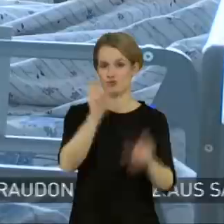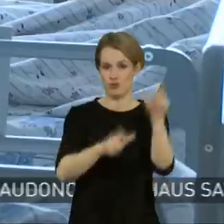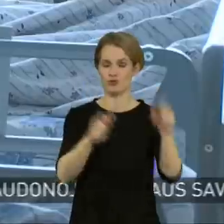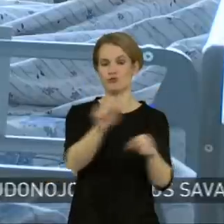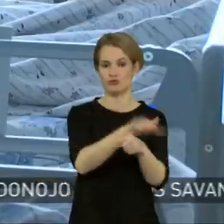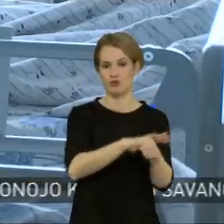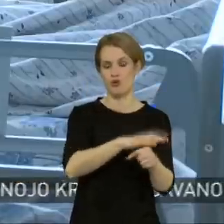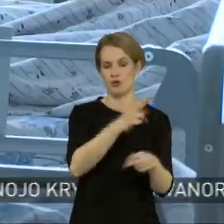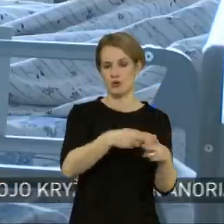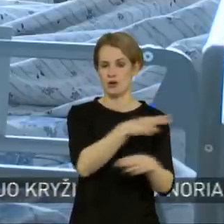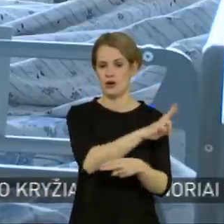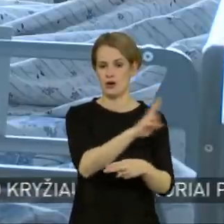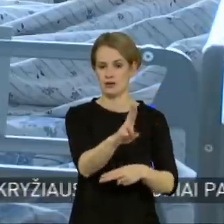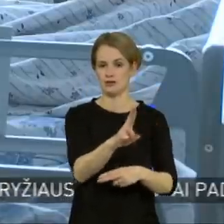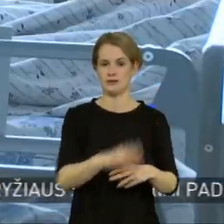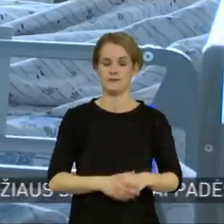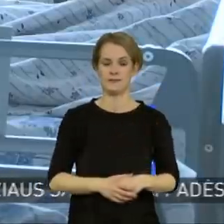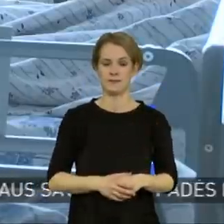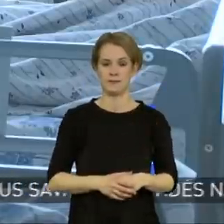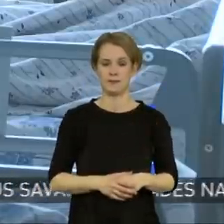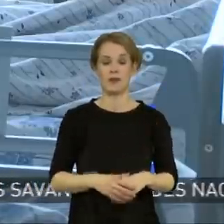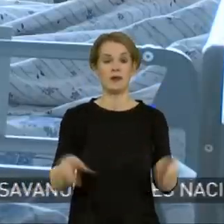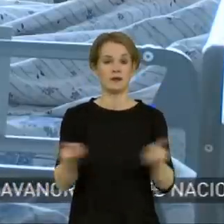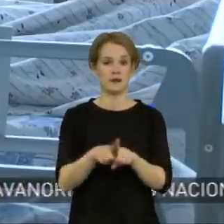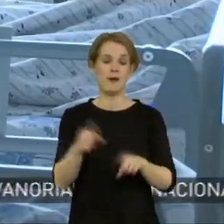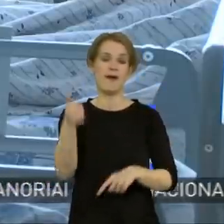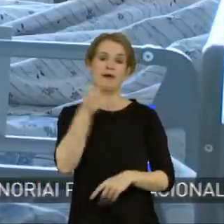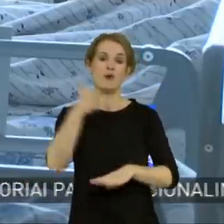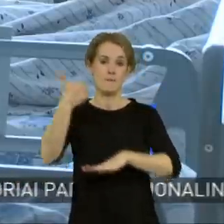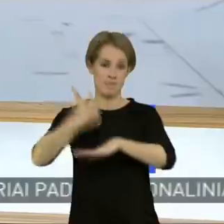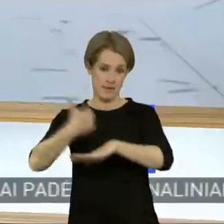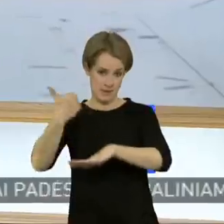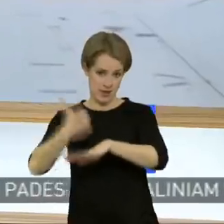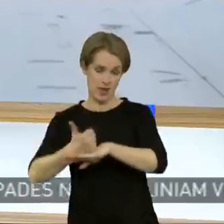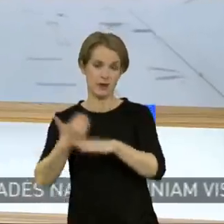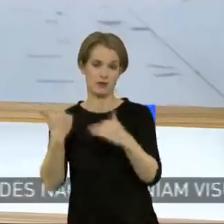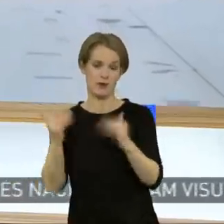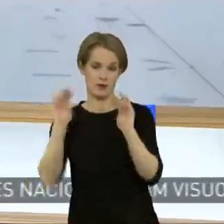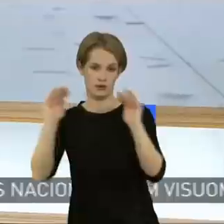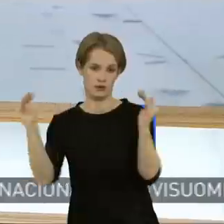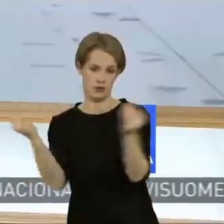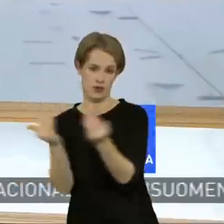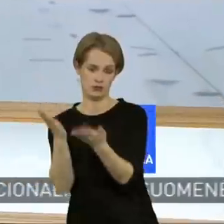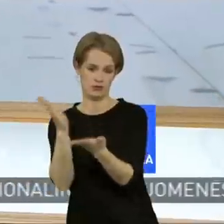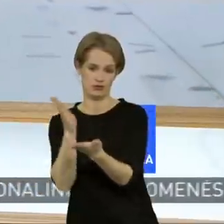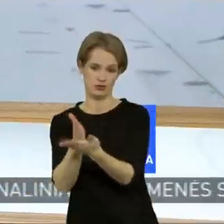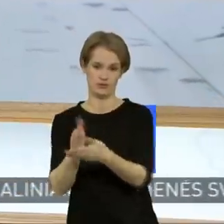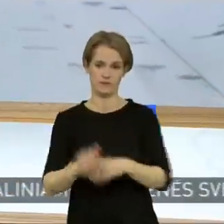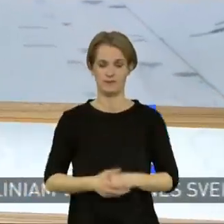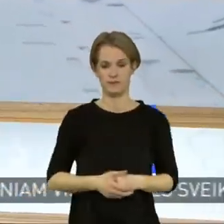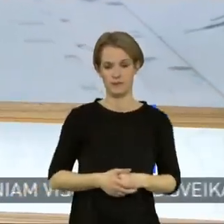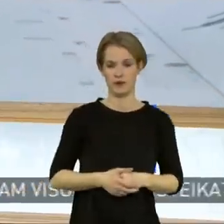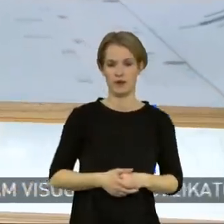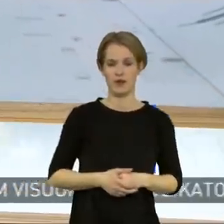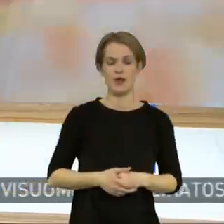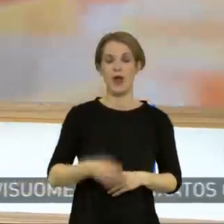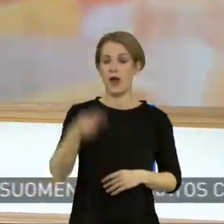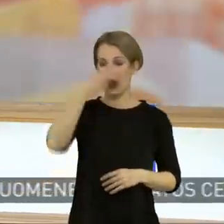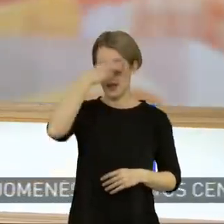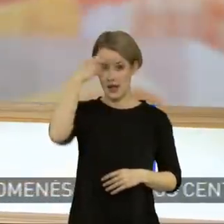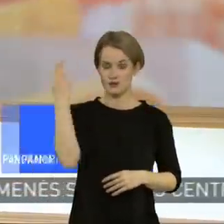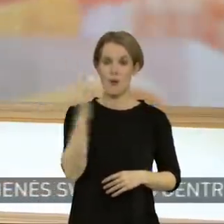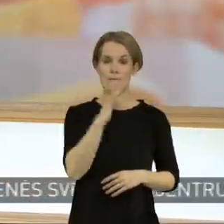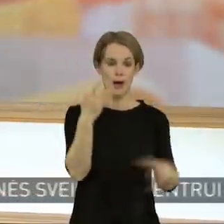užsikrėtusiuoju šiandien izoliavosi Estijos premjerė. Lietuvos partijos vėl sėda prie bendro